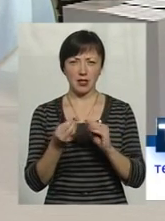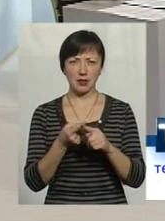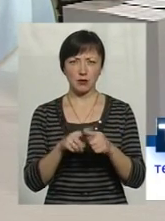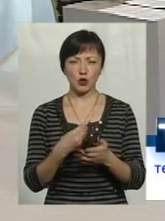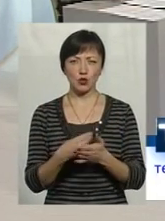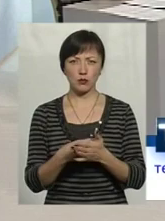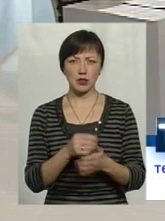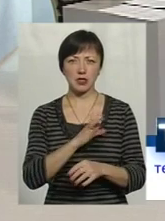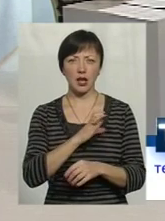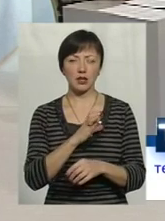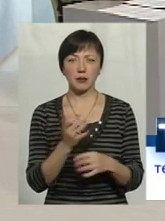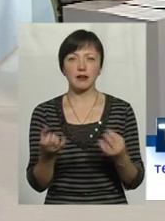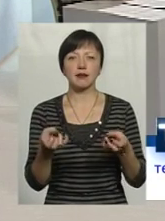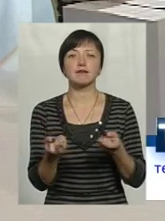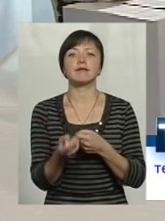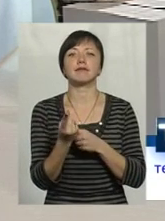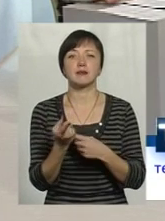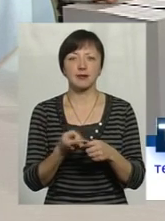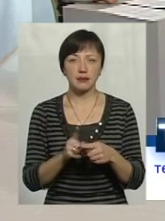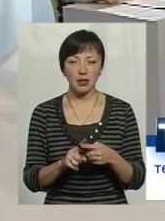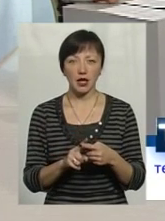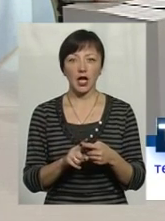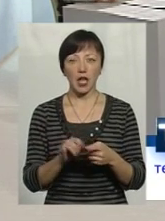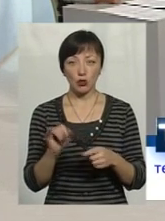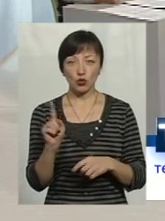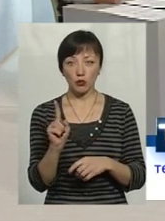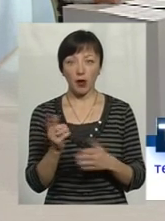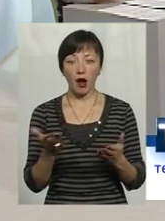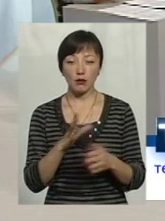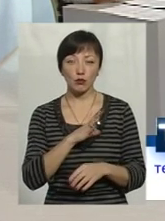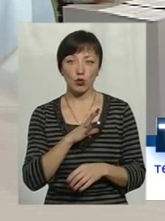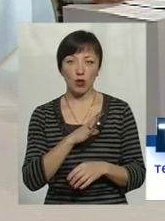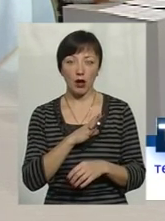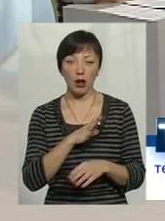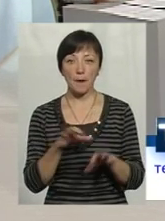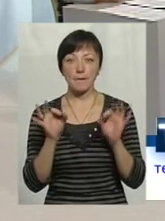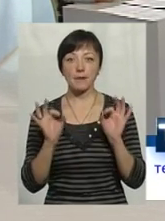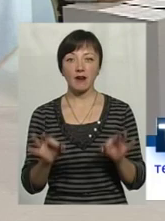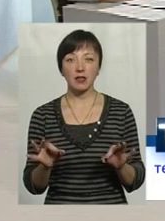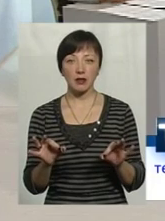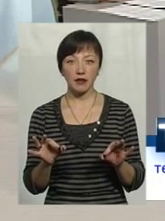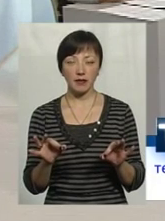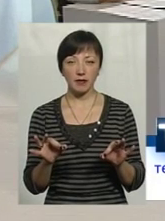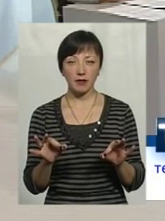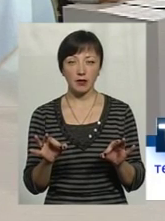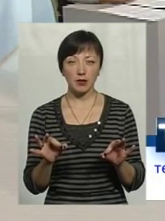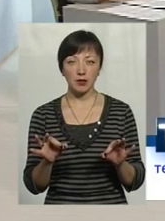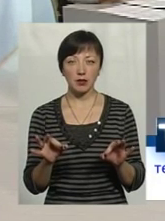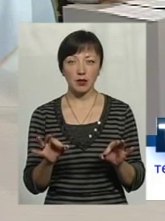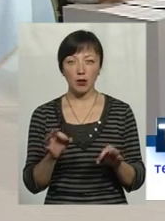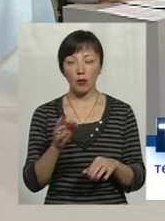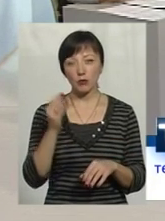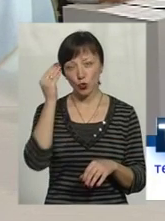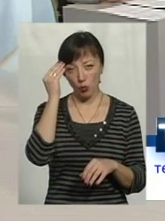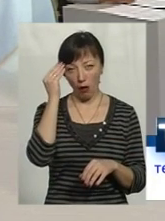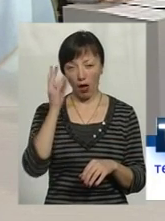сумами, цими статками, де вони взялися. І от щоб якась була правдивий взгляд